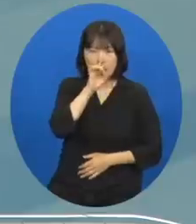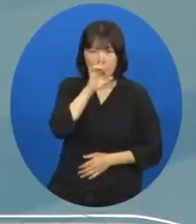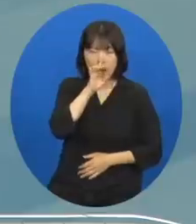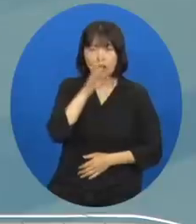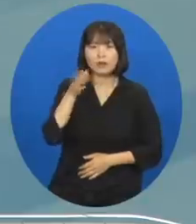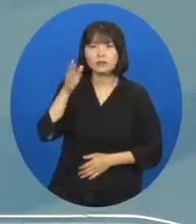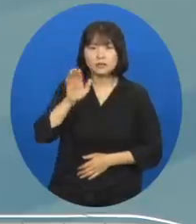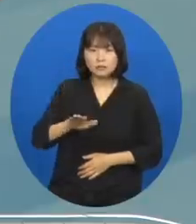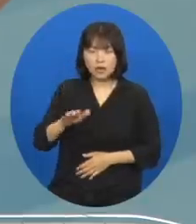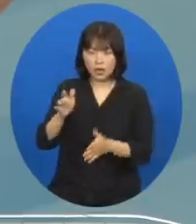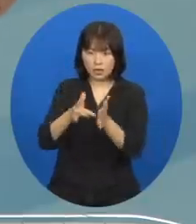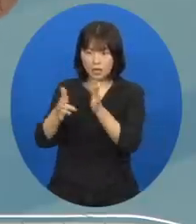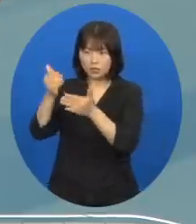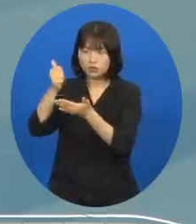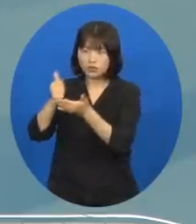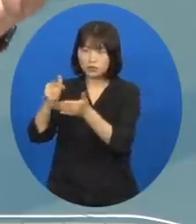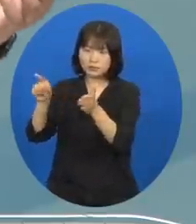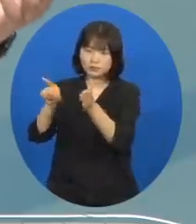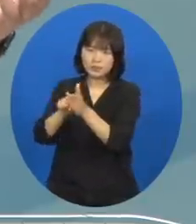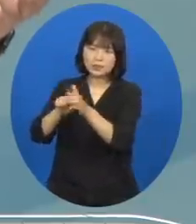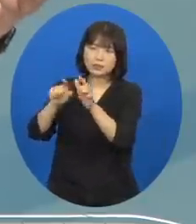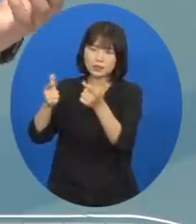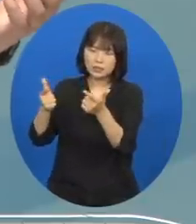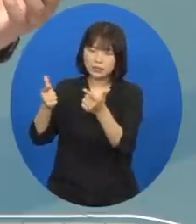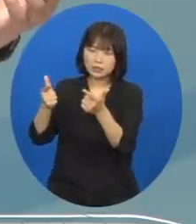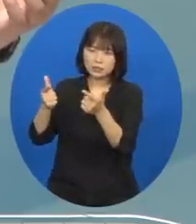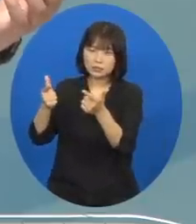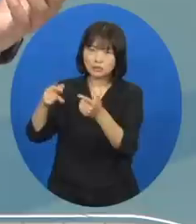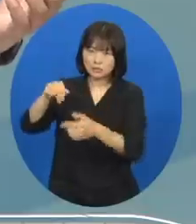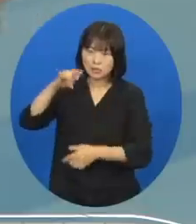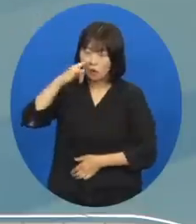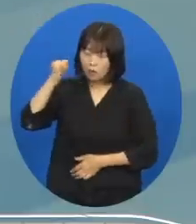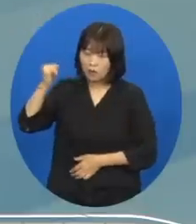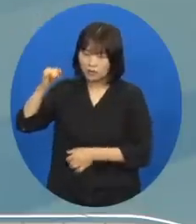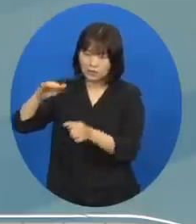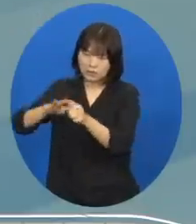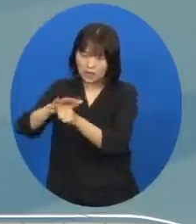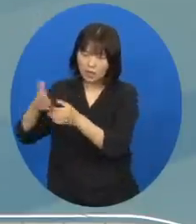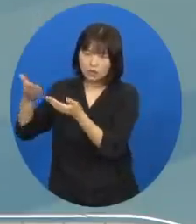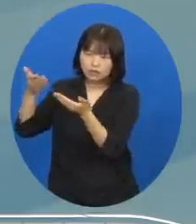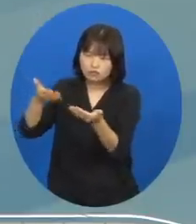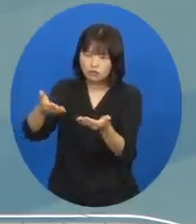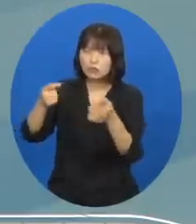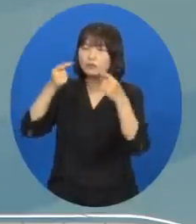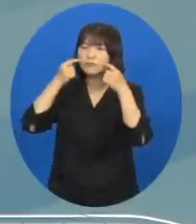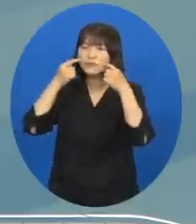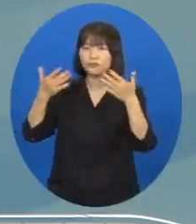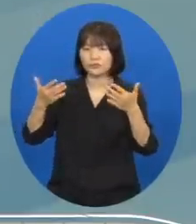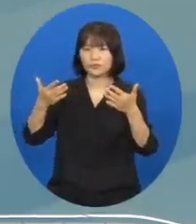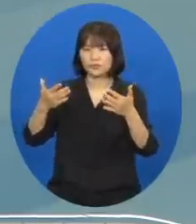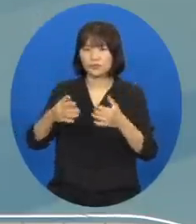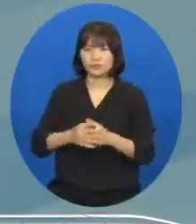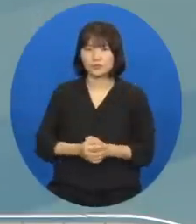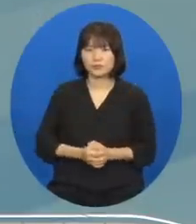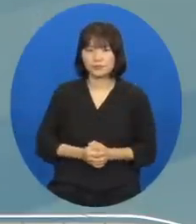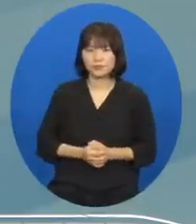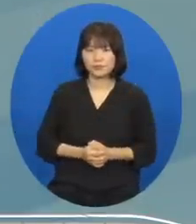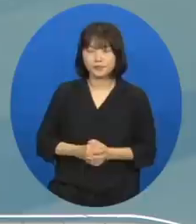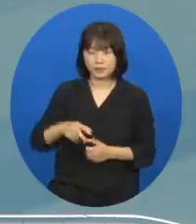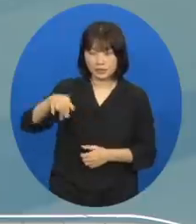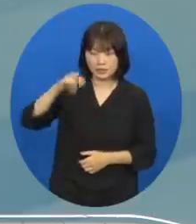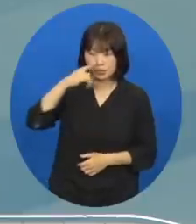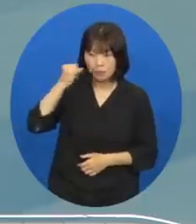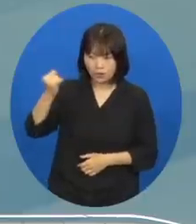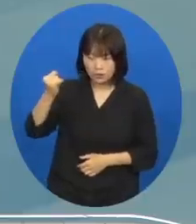예수님은 믿지 않는 시어머니 그분도 사랑하시는 게 너무 분명하잖아요. 절대로 시어머니에게 내